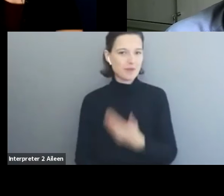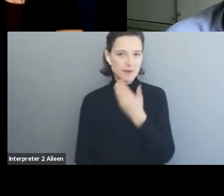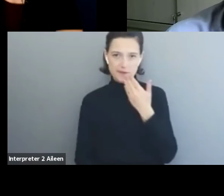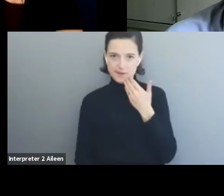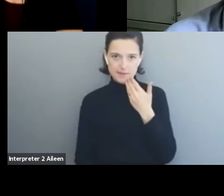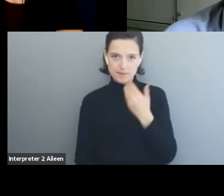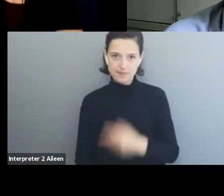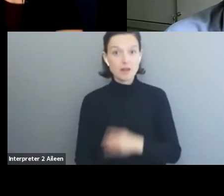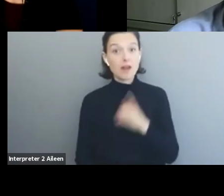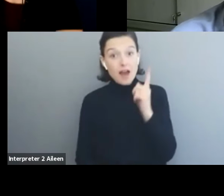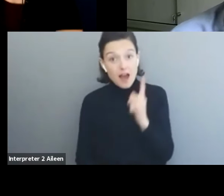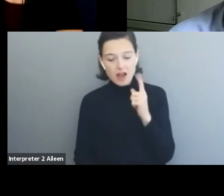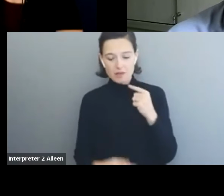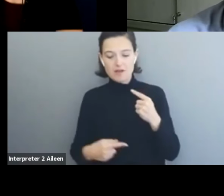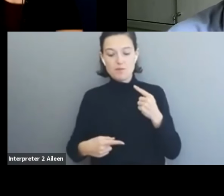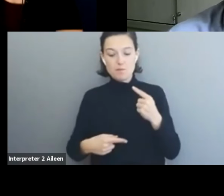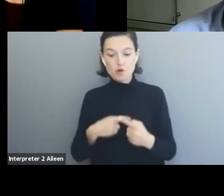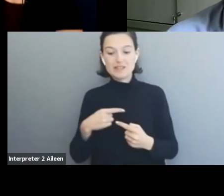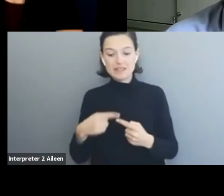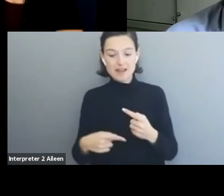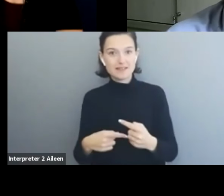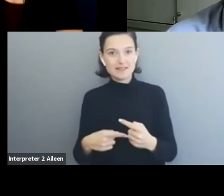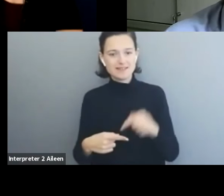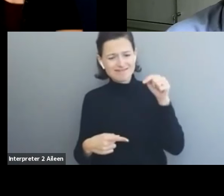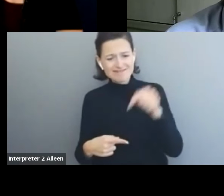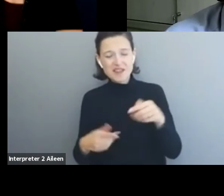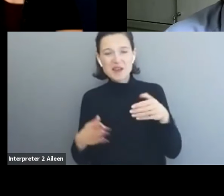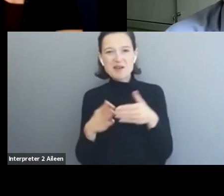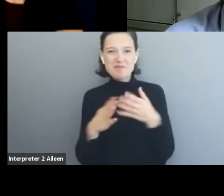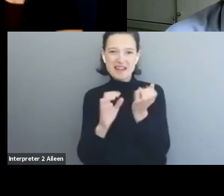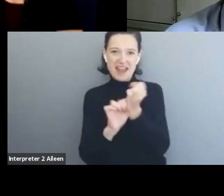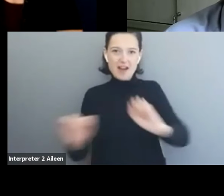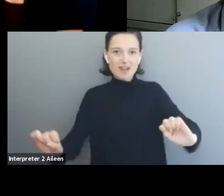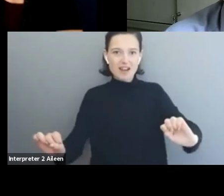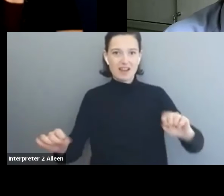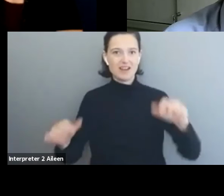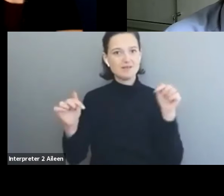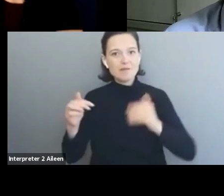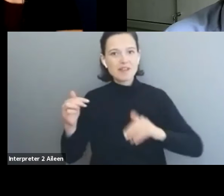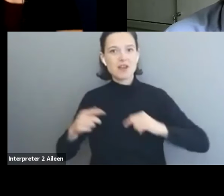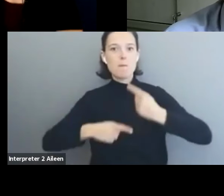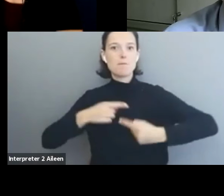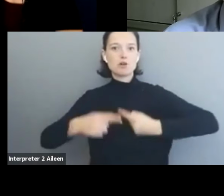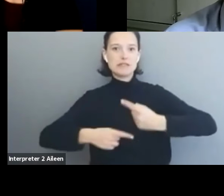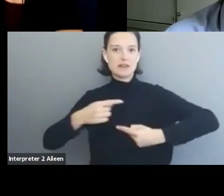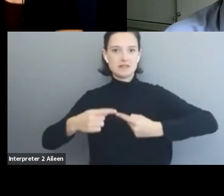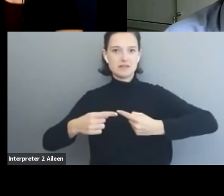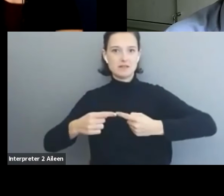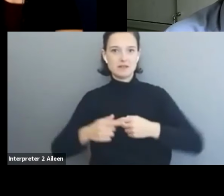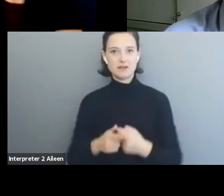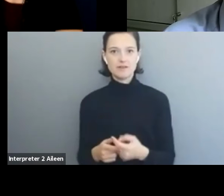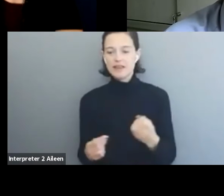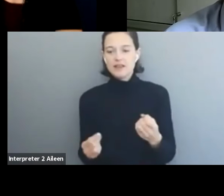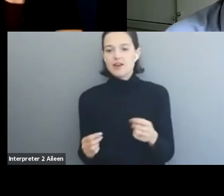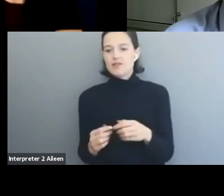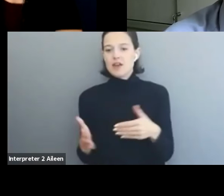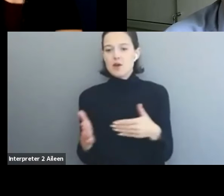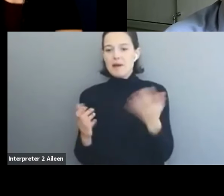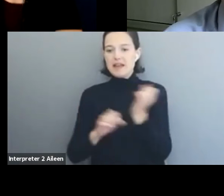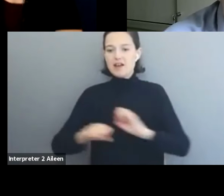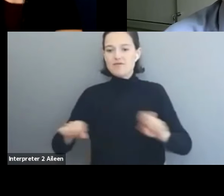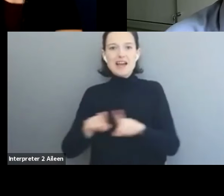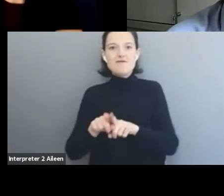der Prozess, das ist ja ein Prozess. Barrierefreiheit ist ja nicht wie bei einer Bilanz ein Zeitpunkt, wo etwas passiert und ab